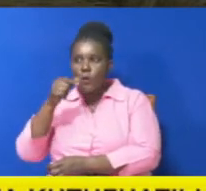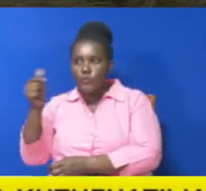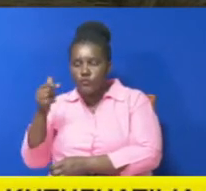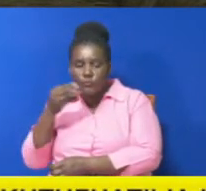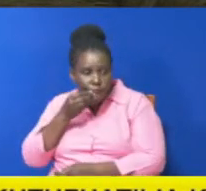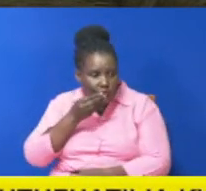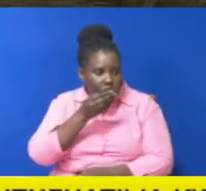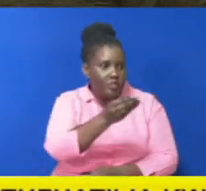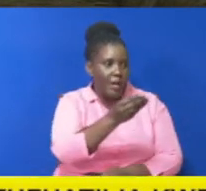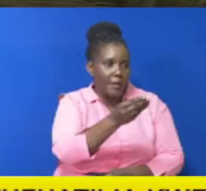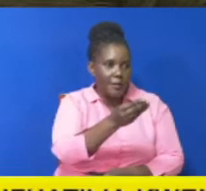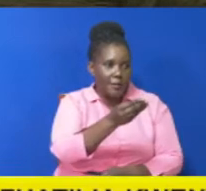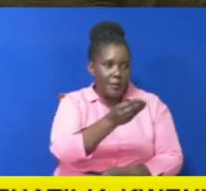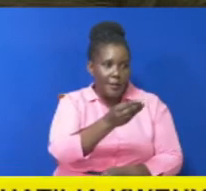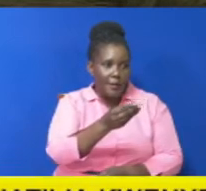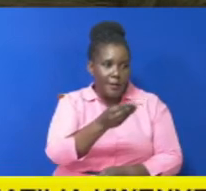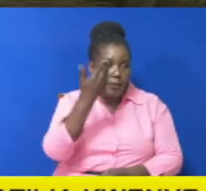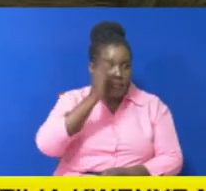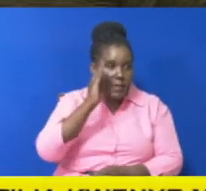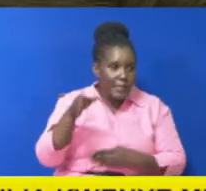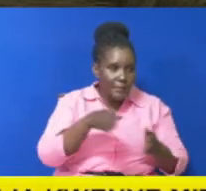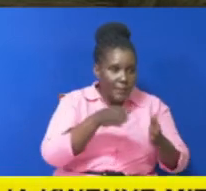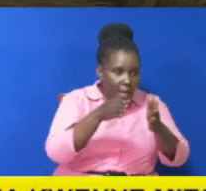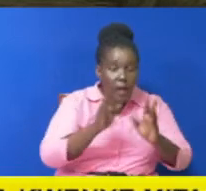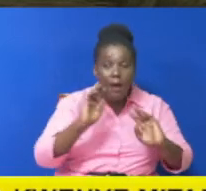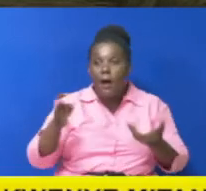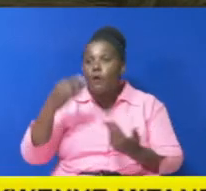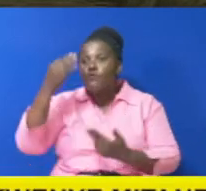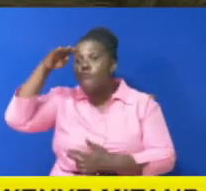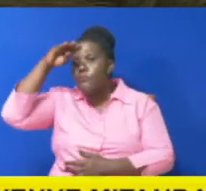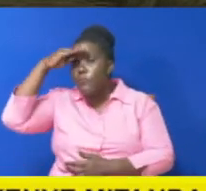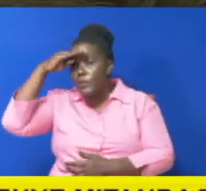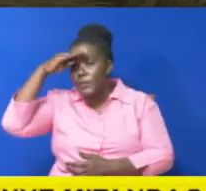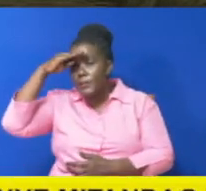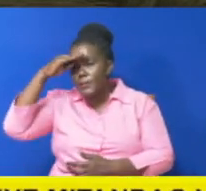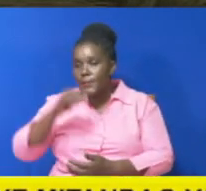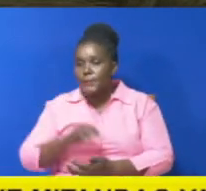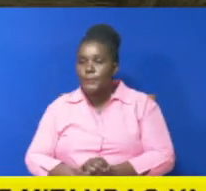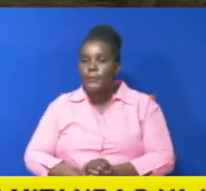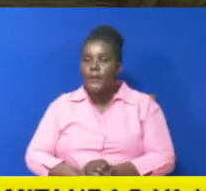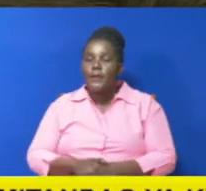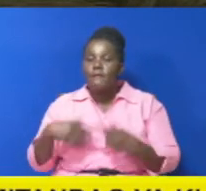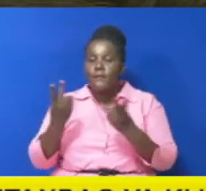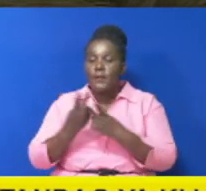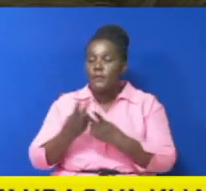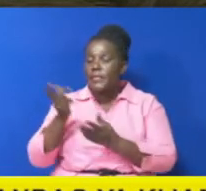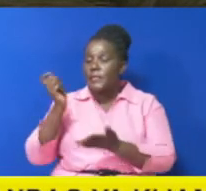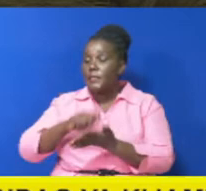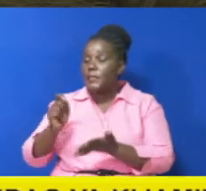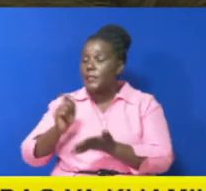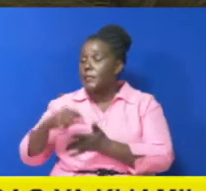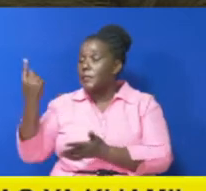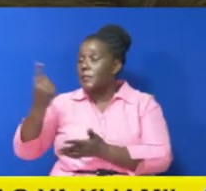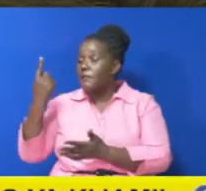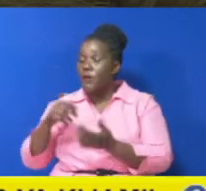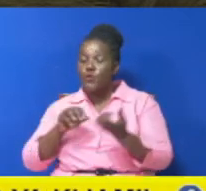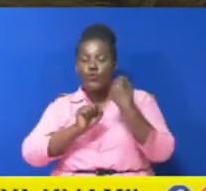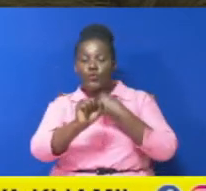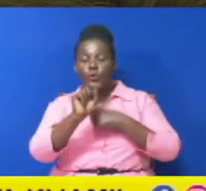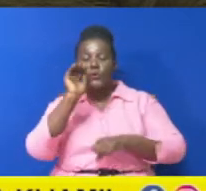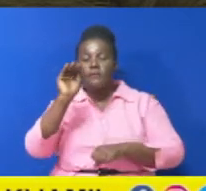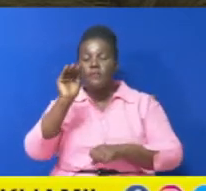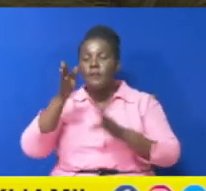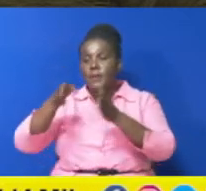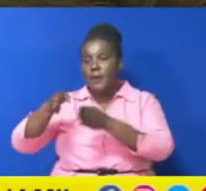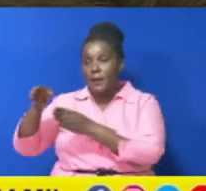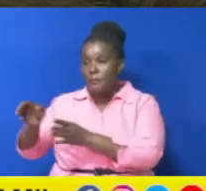mamlaka serikali za mitaa kuja mamlaka za polisi. Tuna sekretarieti ya kitaifa ya kuzuia usafishaji haramu wa binadamu,